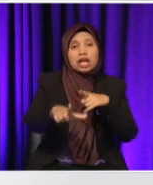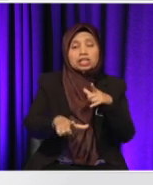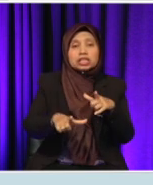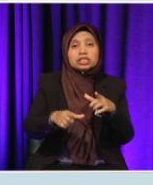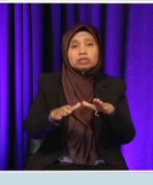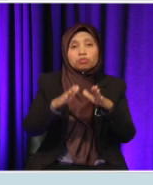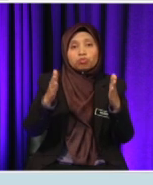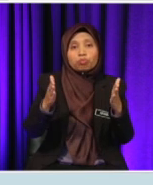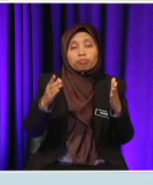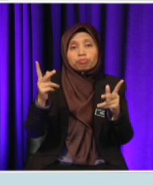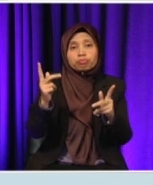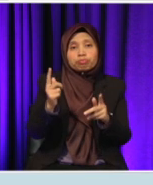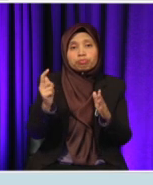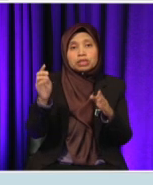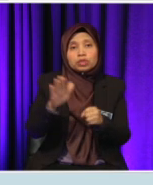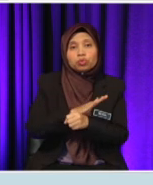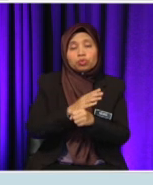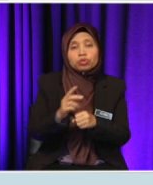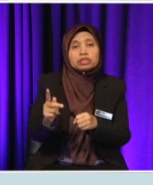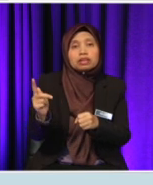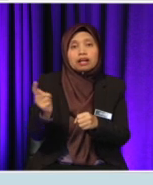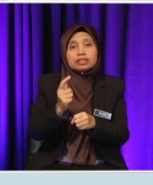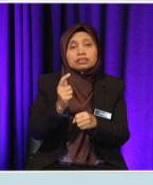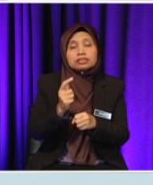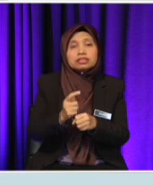atas tindakan yang telah dilakukan